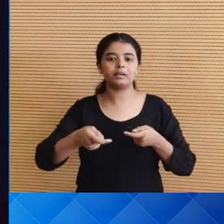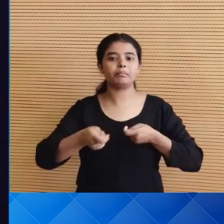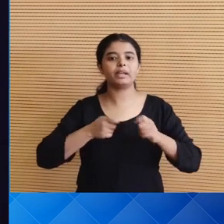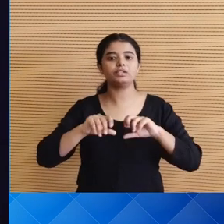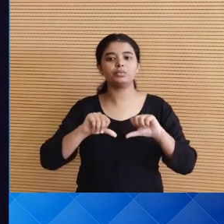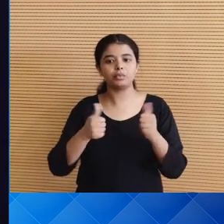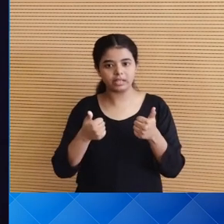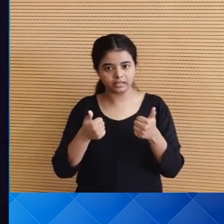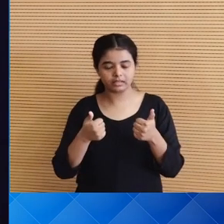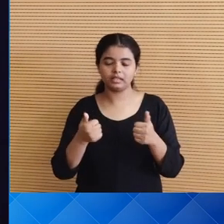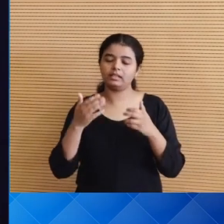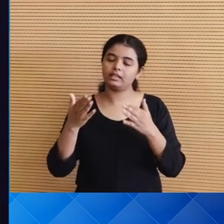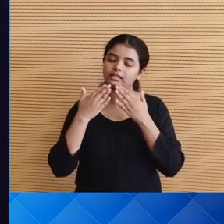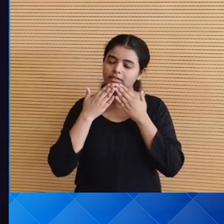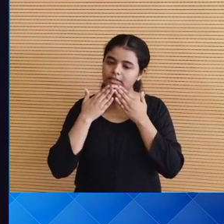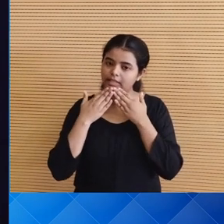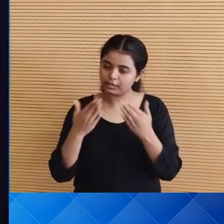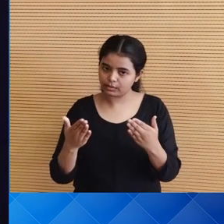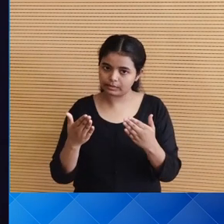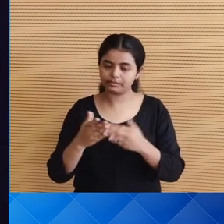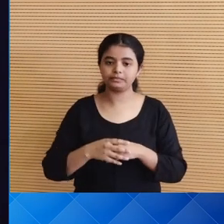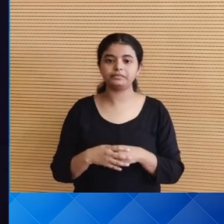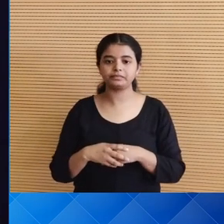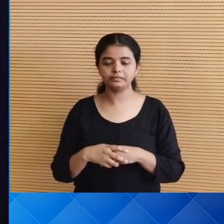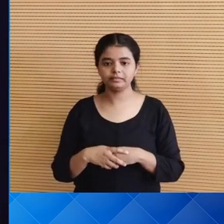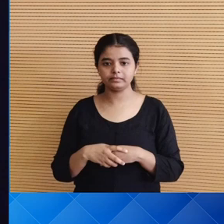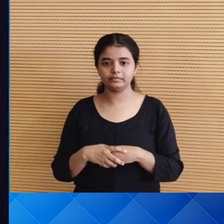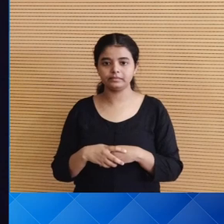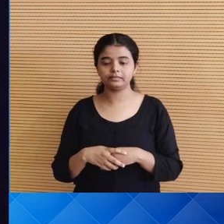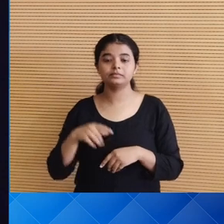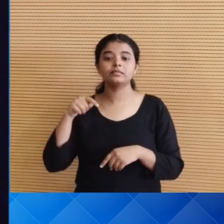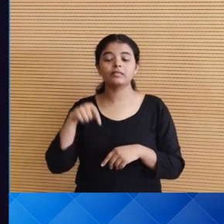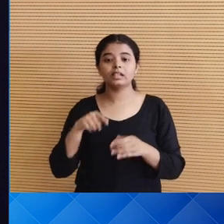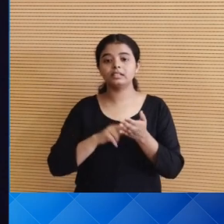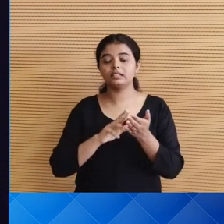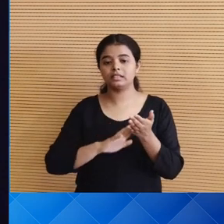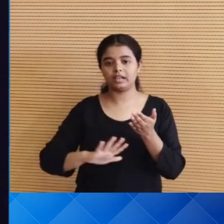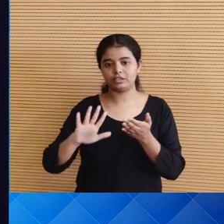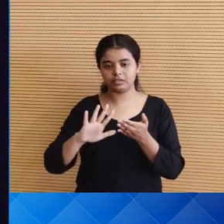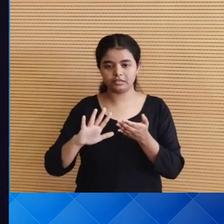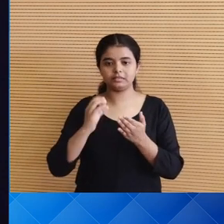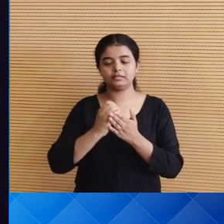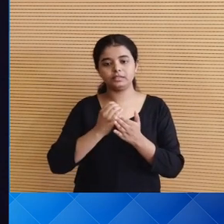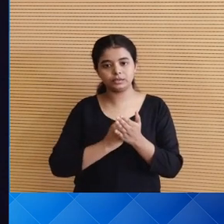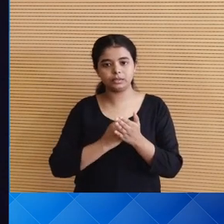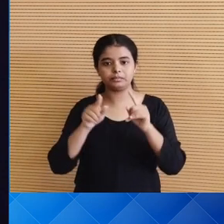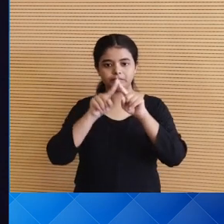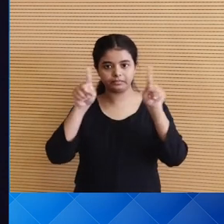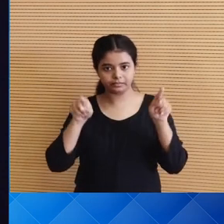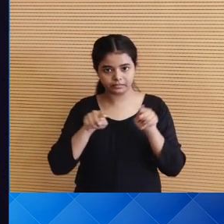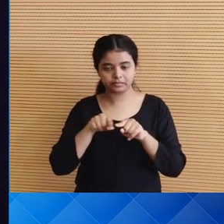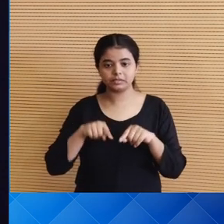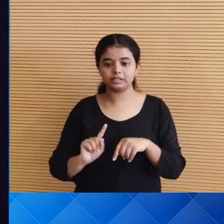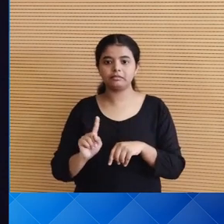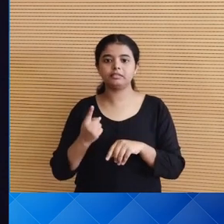हैं, आपका भी मैं बहुत बहुत स्वागत करती हूँ. ये जो नेशनल करिकुलम फ्रेमवर्क का पहला स्टेज